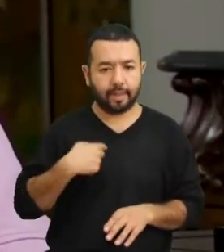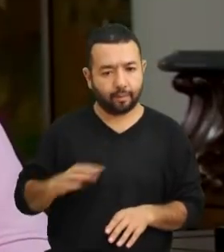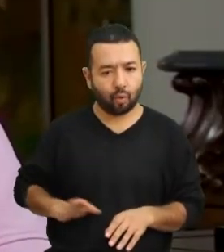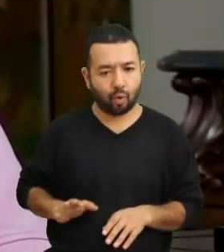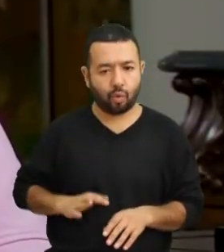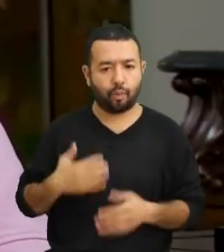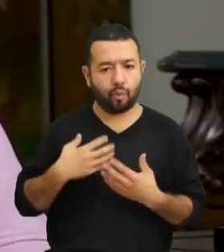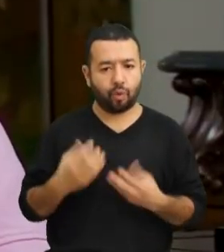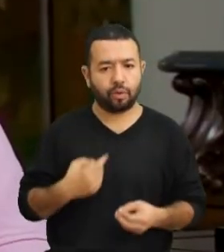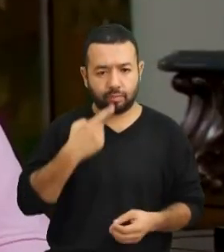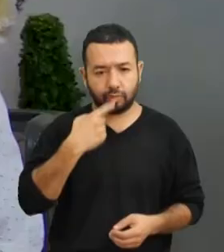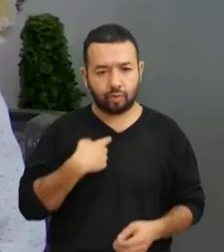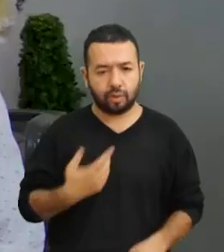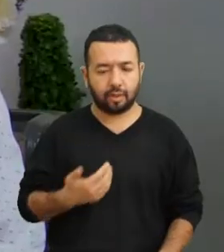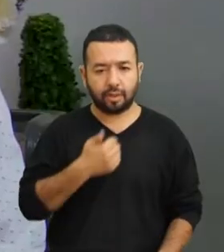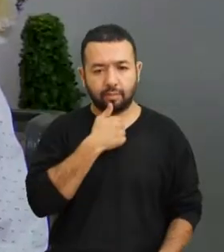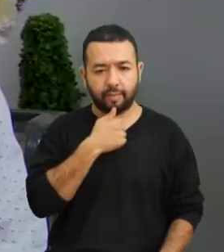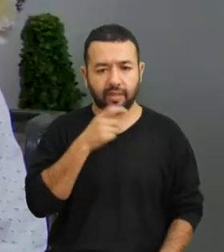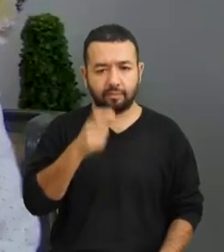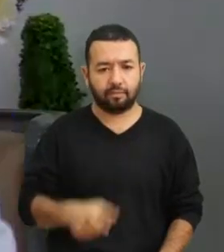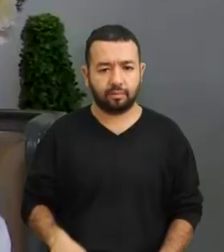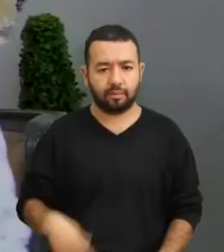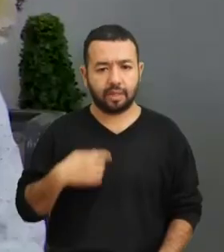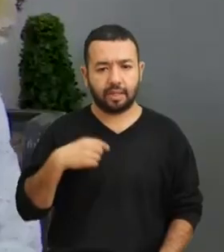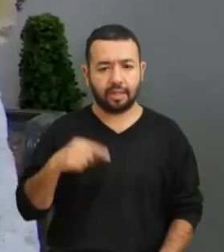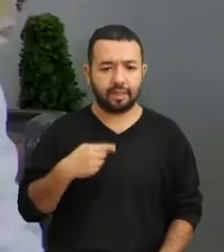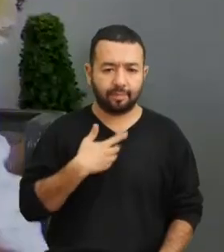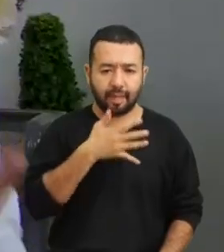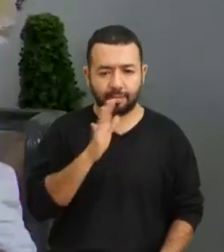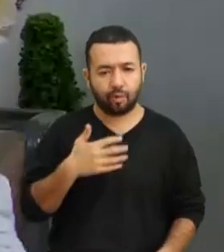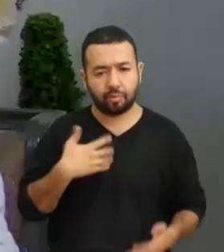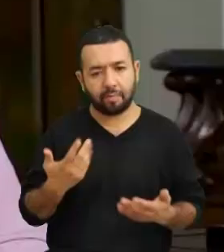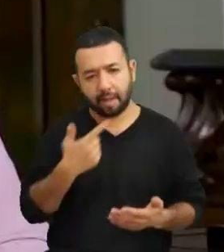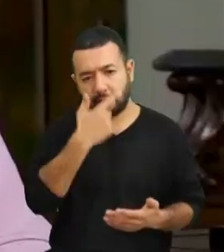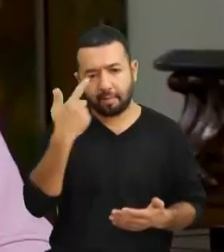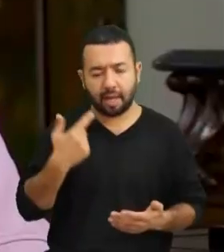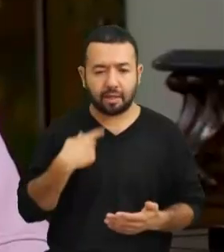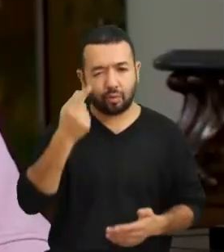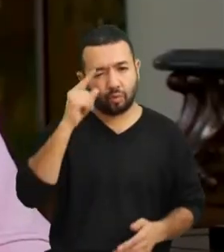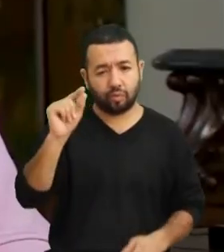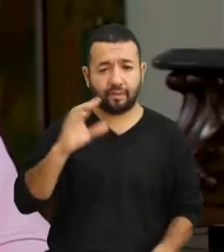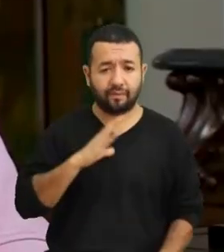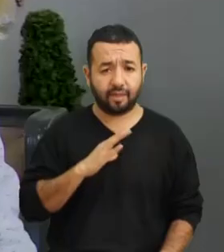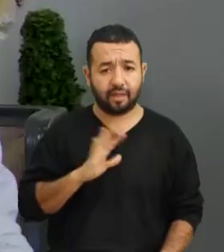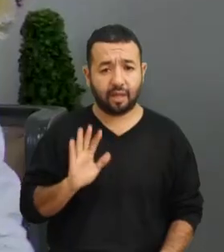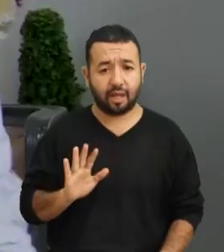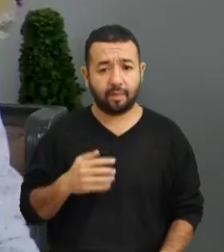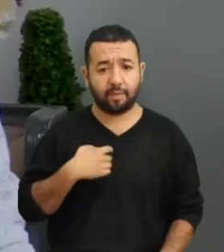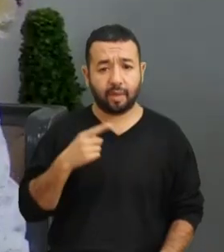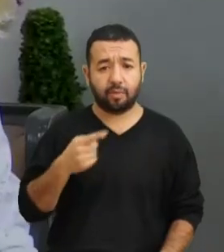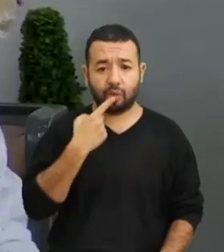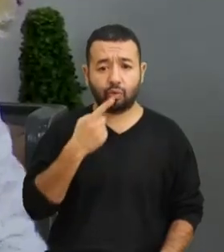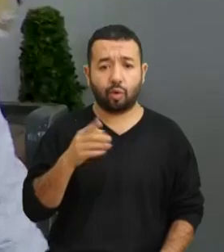evladım sayılırsın ya. Söyle hadi. Babacığım. Şimdi bilemiyorum tabii. Yani belki de bir kuşku bu ama yani bunu